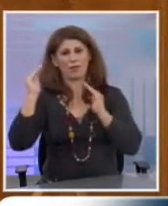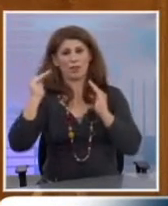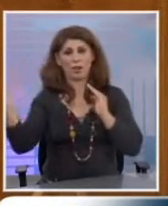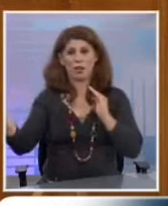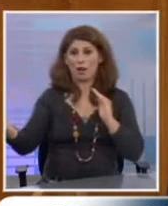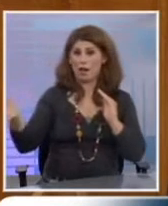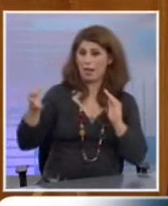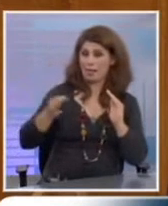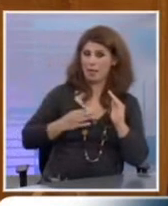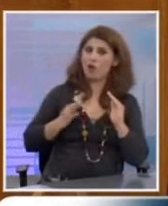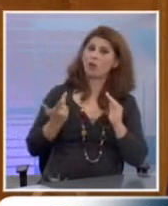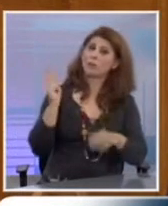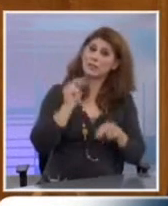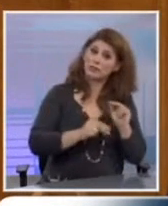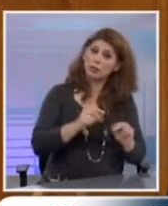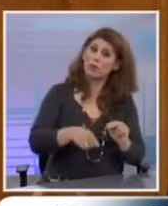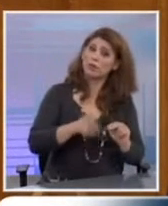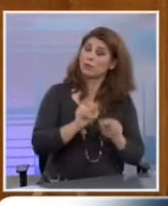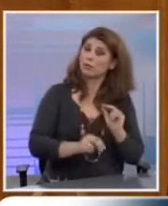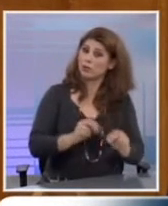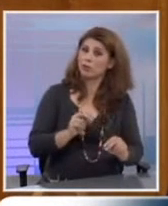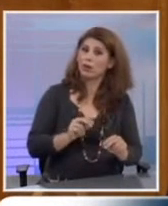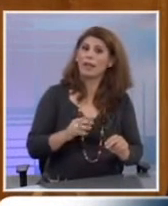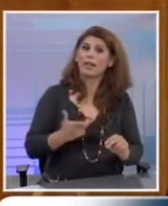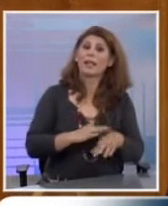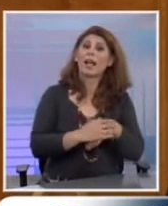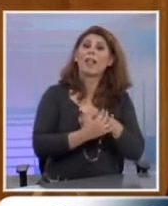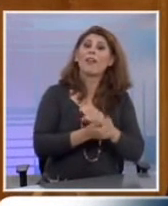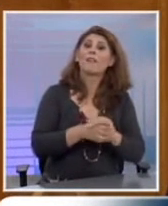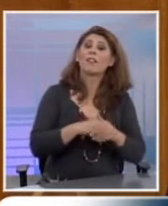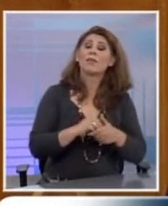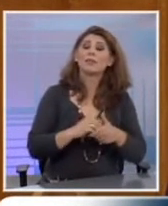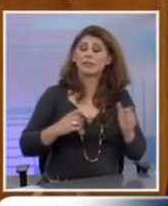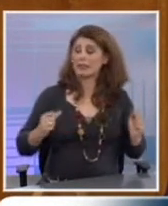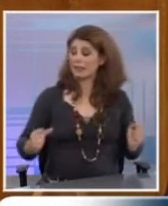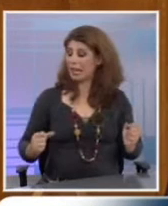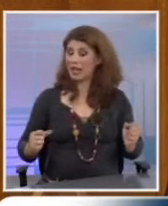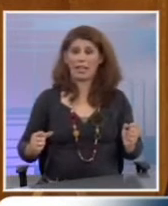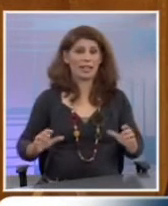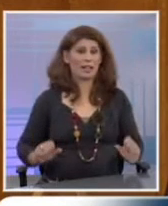κιόλας ότι ψηφίζουμε αυτά που ψηφίζουμε γιατί ενδιαφερόμαστε για τις καρέκλες μας.